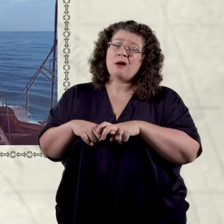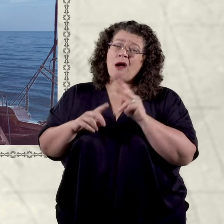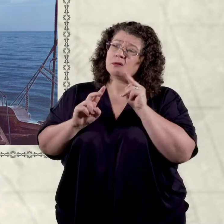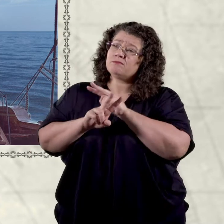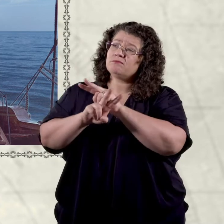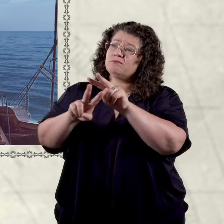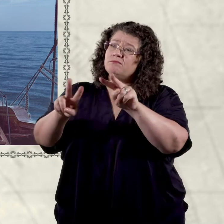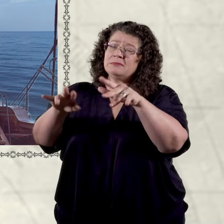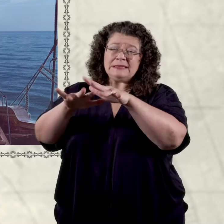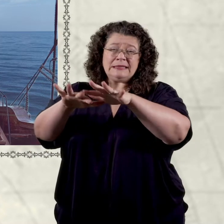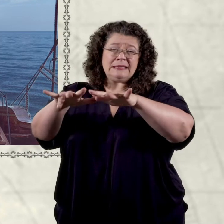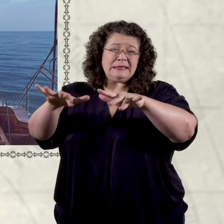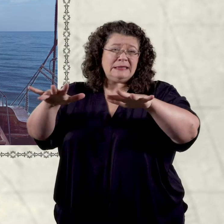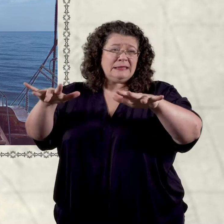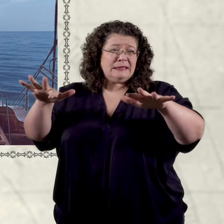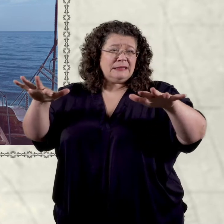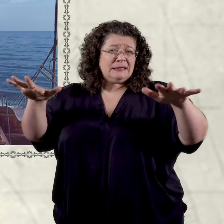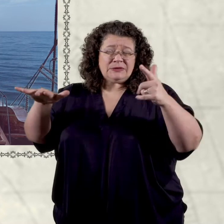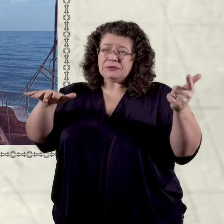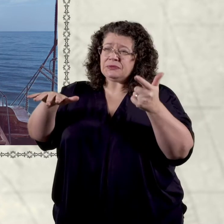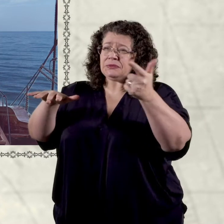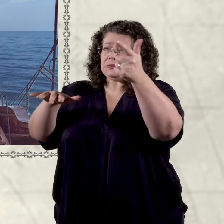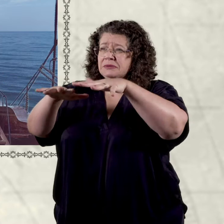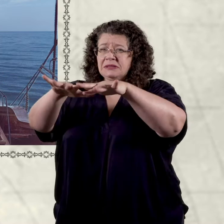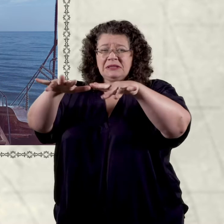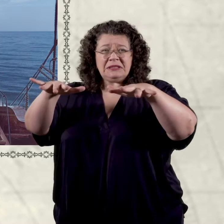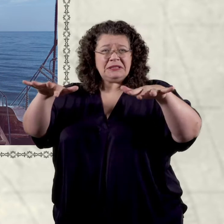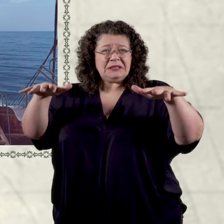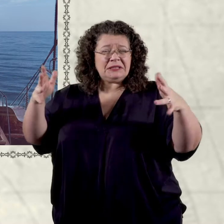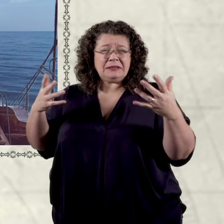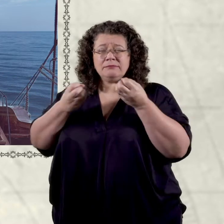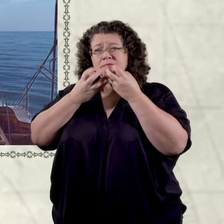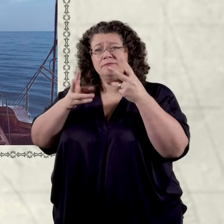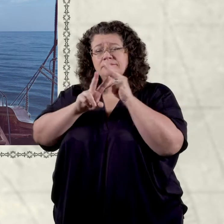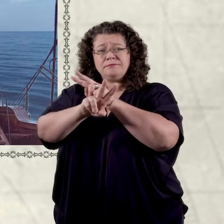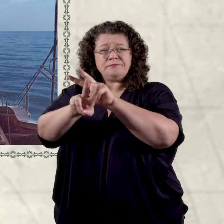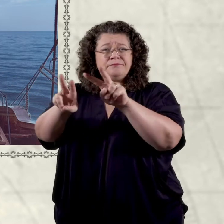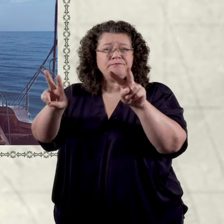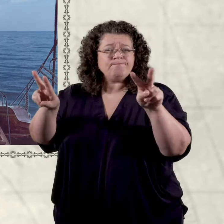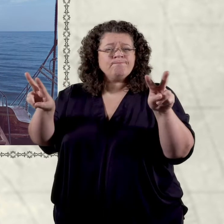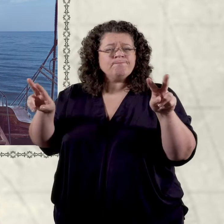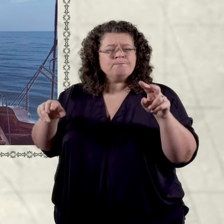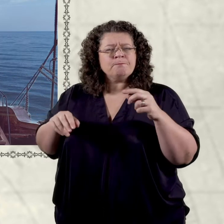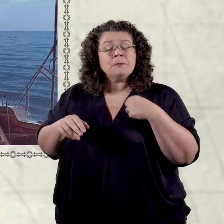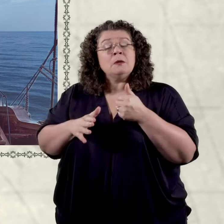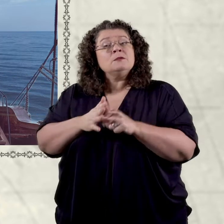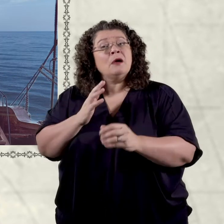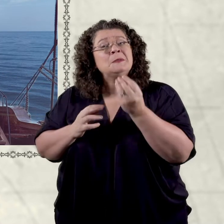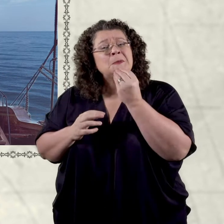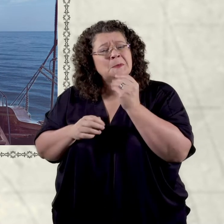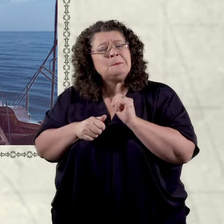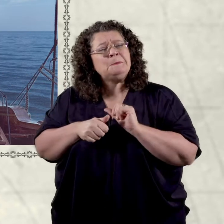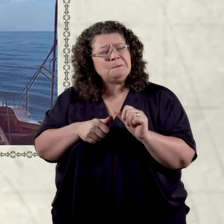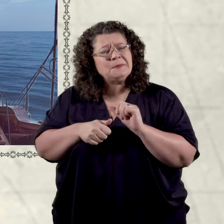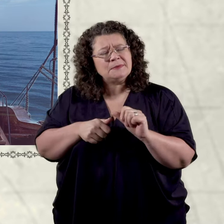wedi tawelu ac yn ymestyn yn ddiddiwedd o mlaen ew. Na chi olygfa. A dwi wedi dechrau bwyta